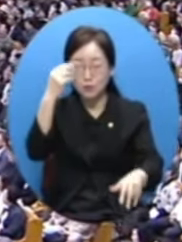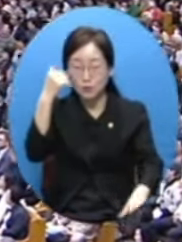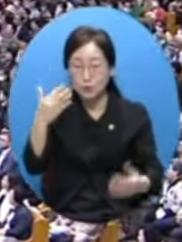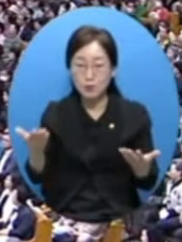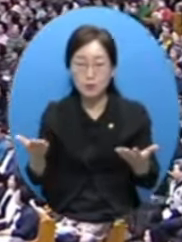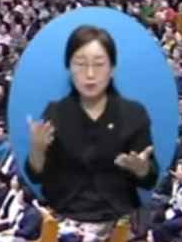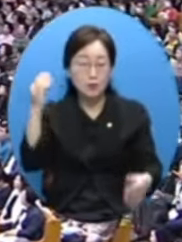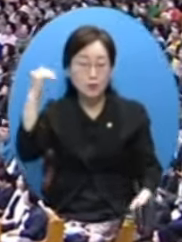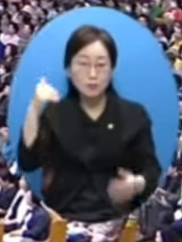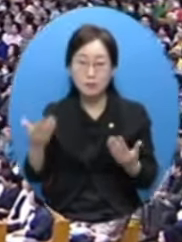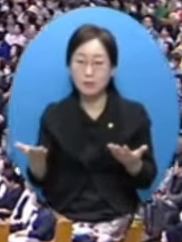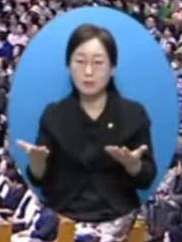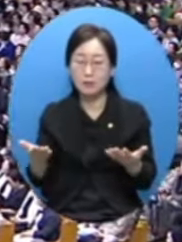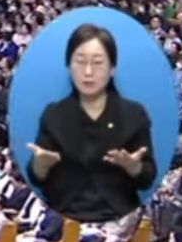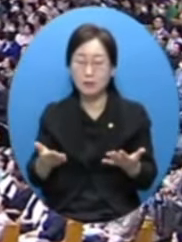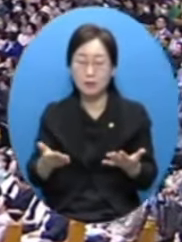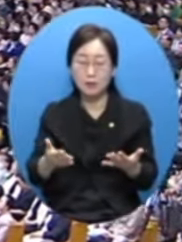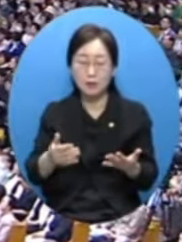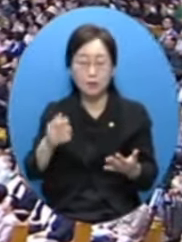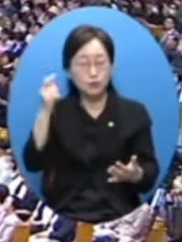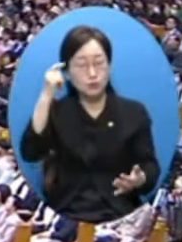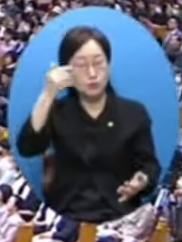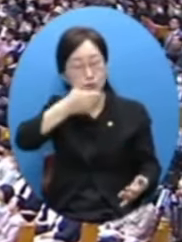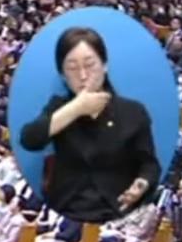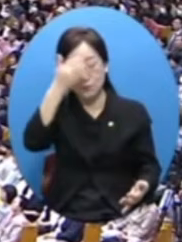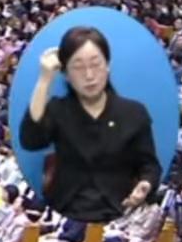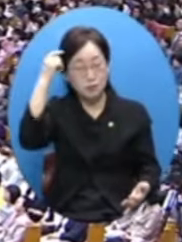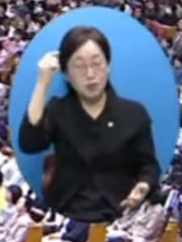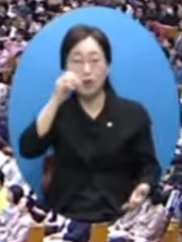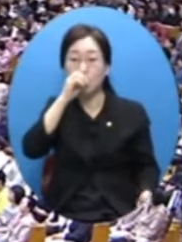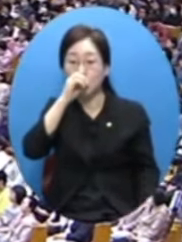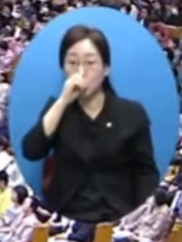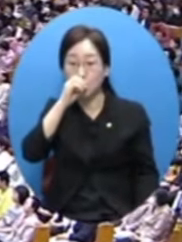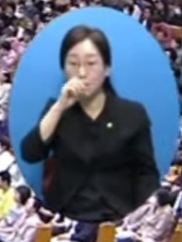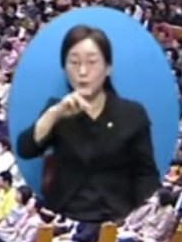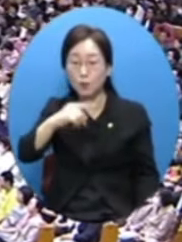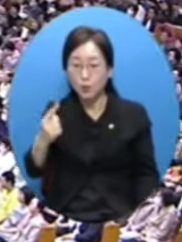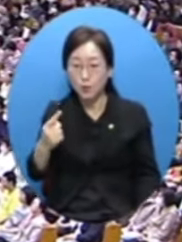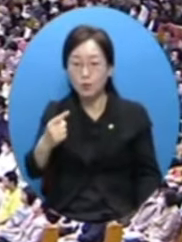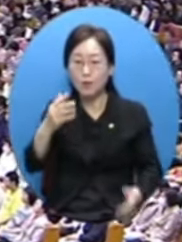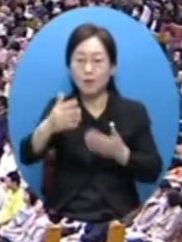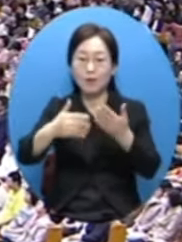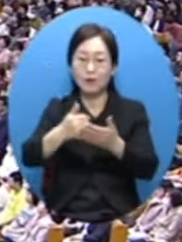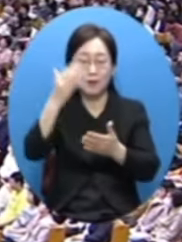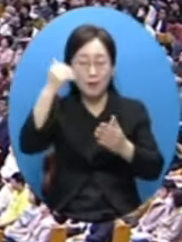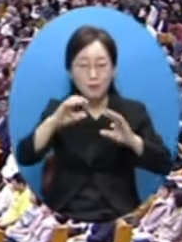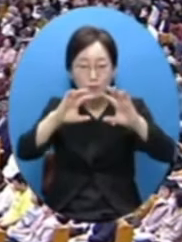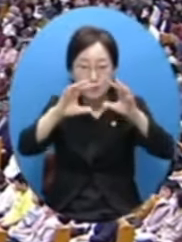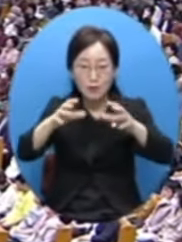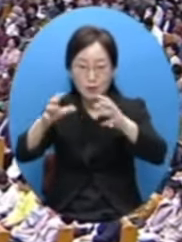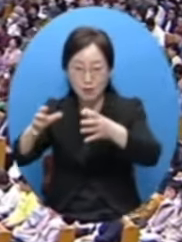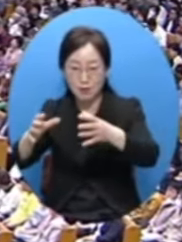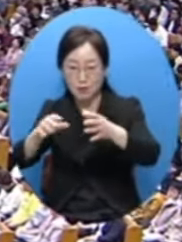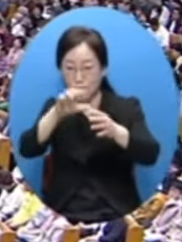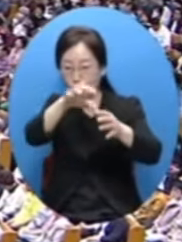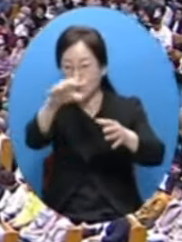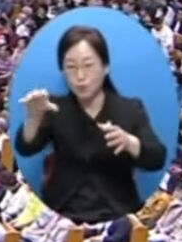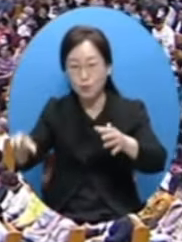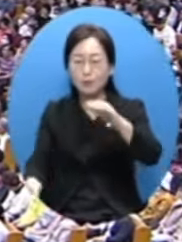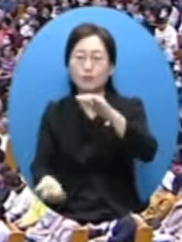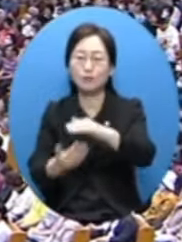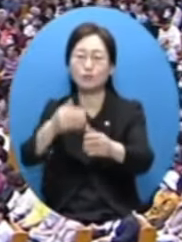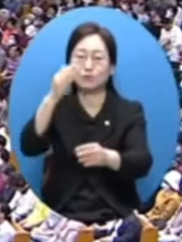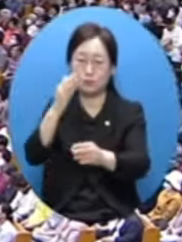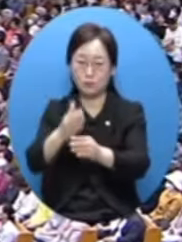귀로 들은 적 없으며 아무도 상상하지 못한 일을 이 땅, 이 민족, 이 나라에 이루고 계신 것입니다.